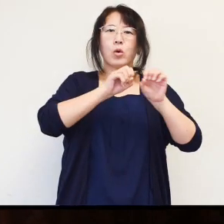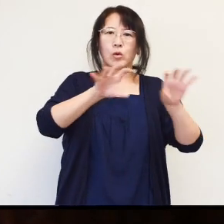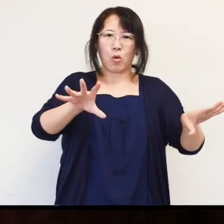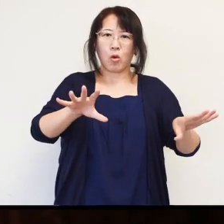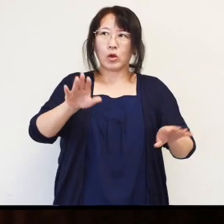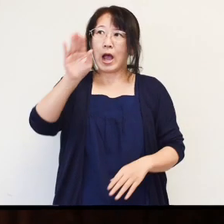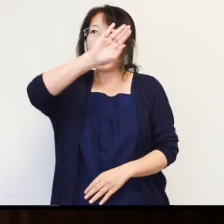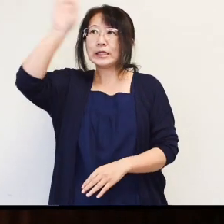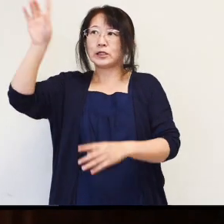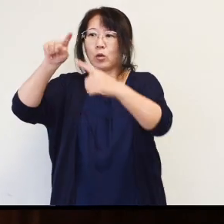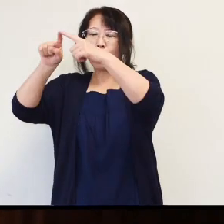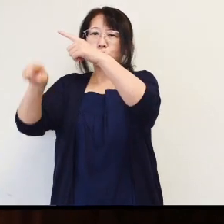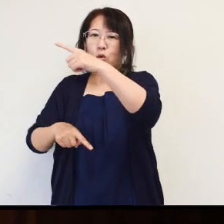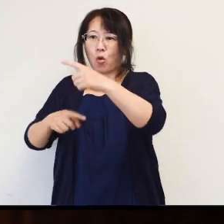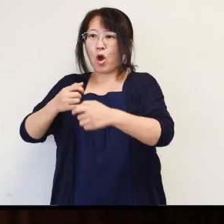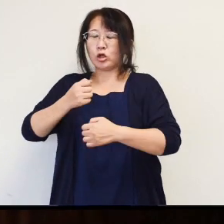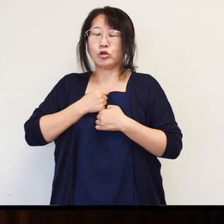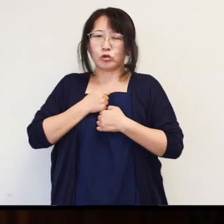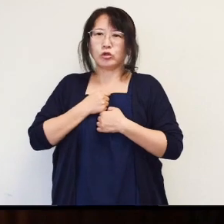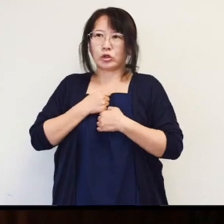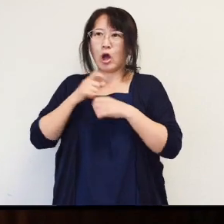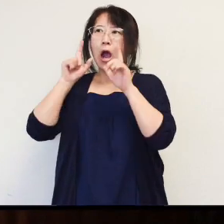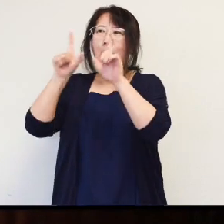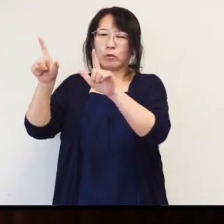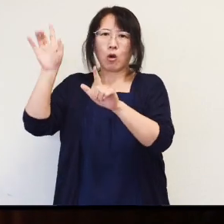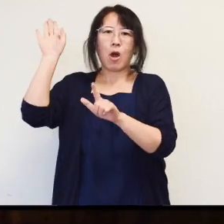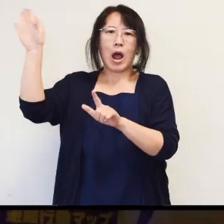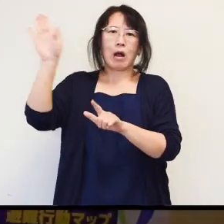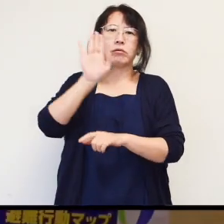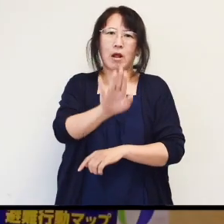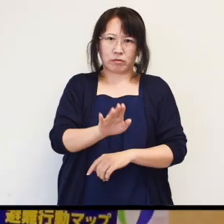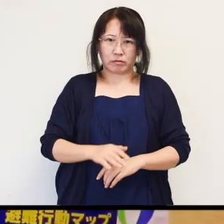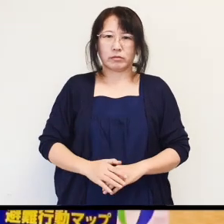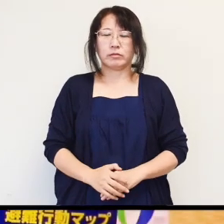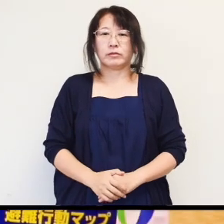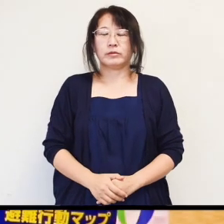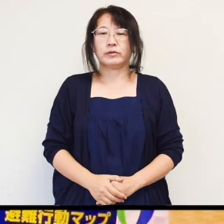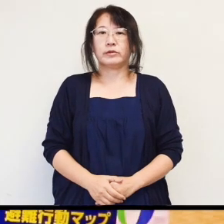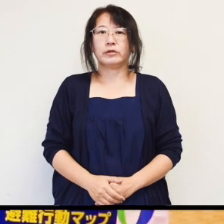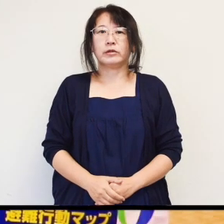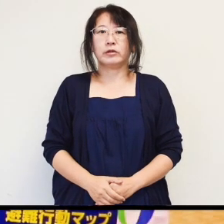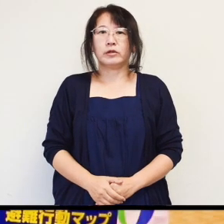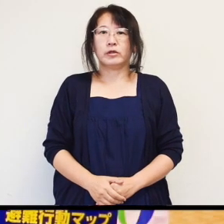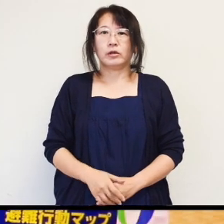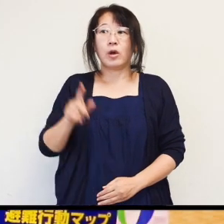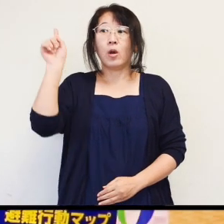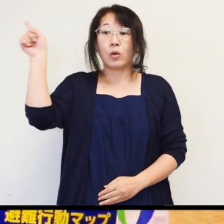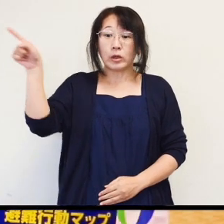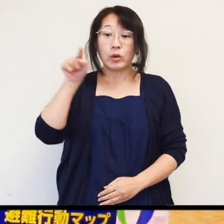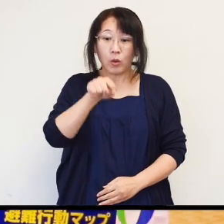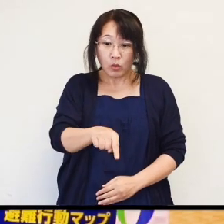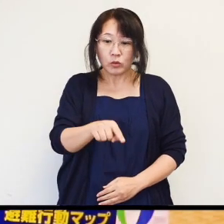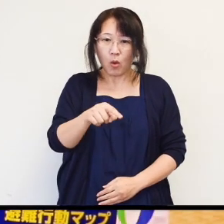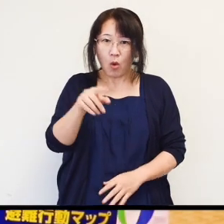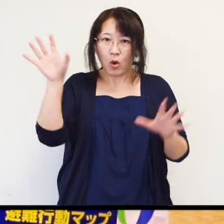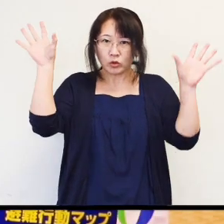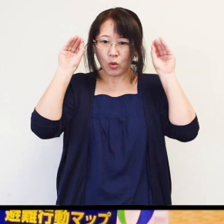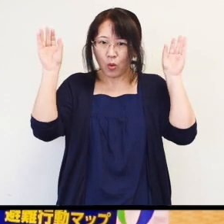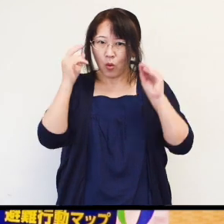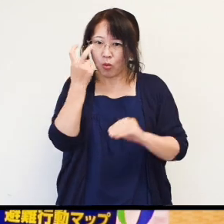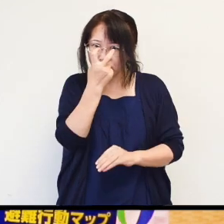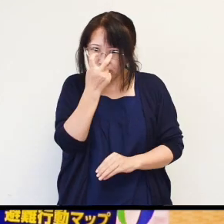り、気象庁が注意を促す記者会見を行うことがあります。これらの情報を確認